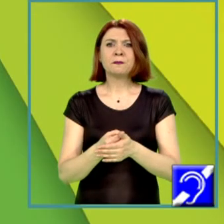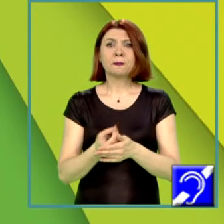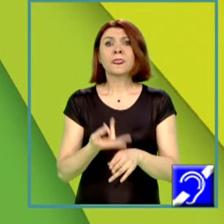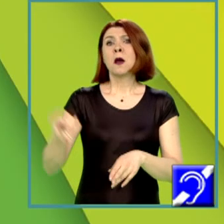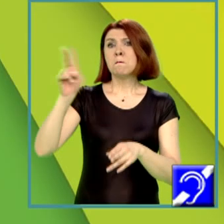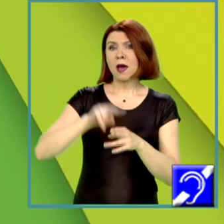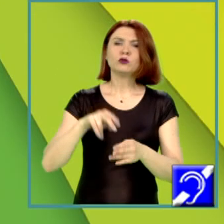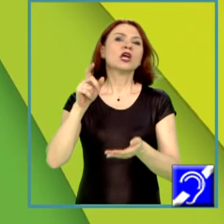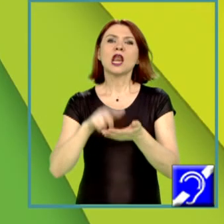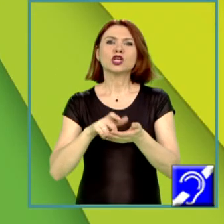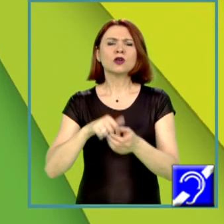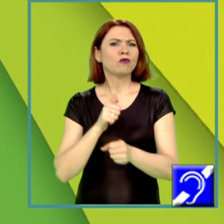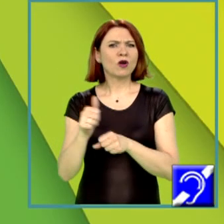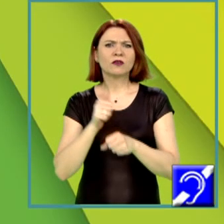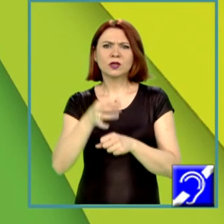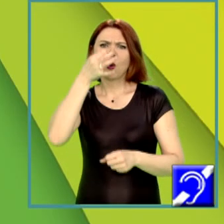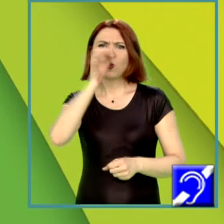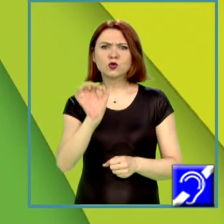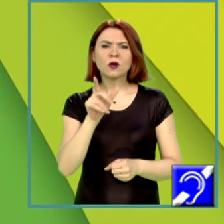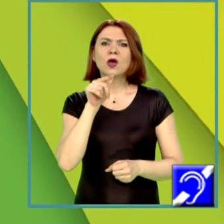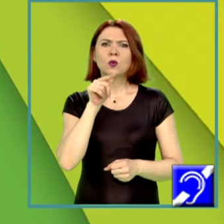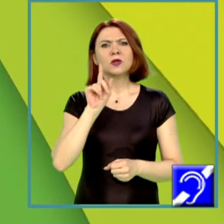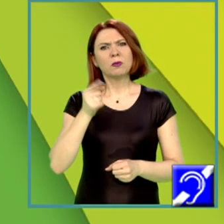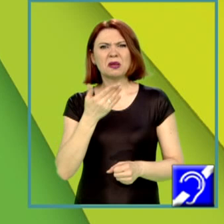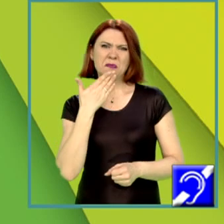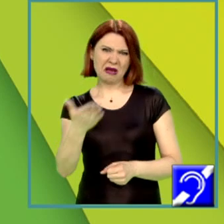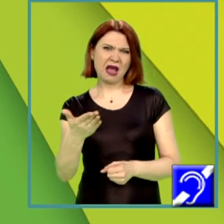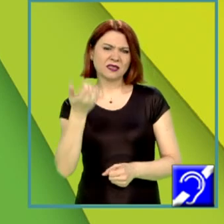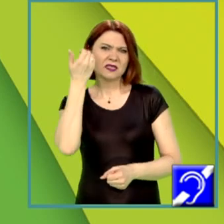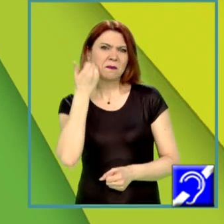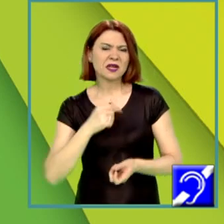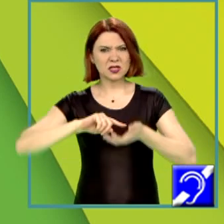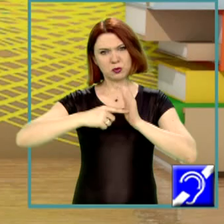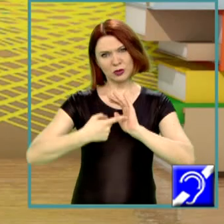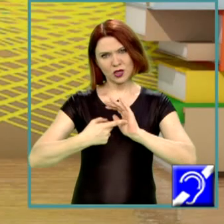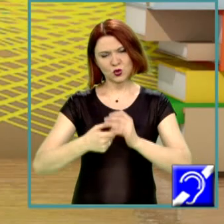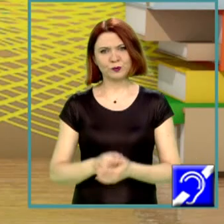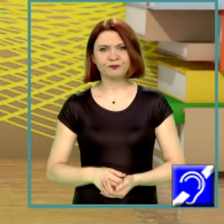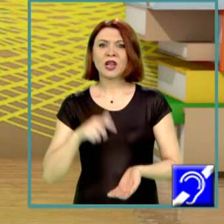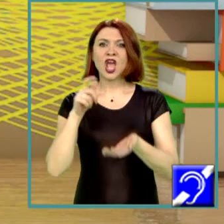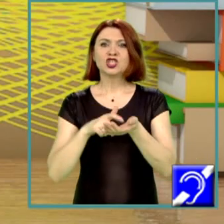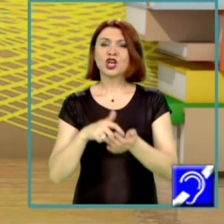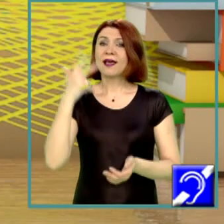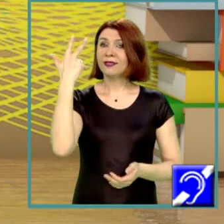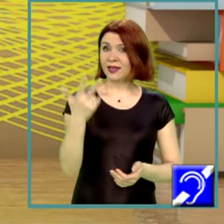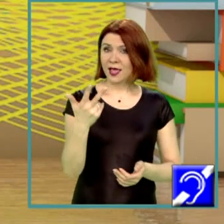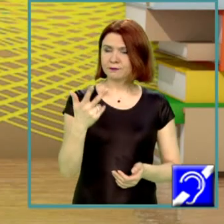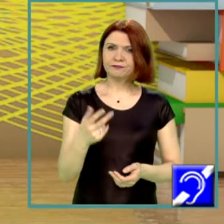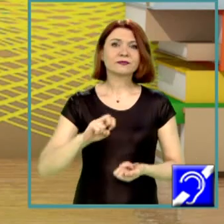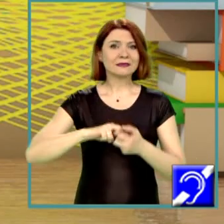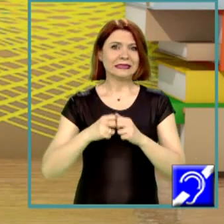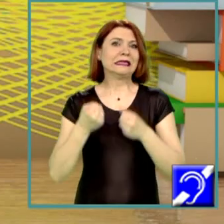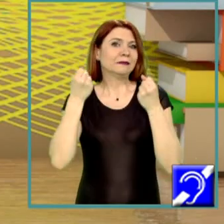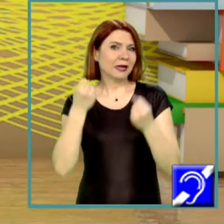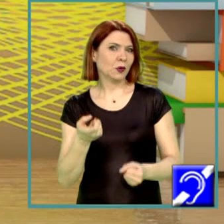la cerințele care sunt foarte ușoare și unde ar fi păcat să pierdeți punctajul cerință a treia complică puțin